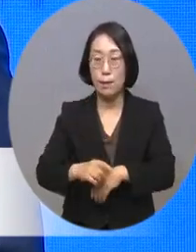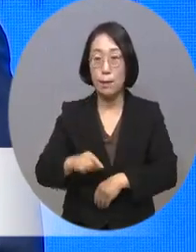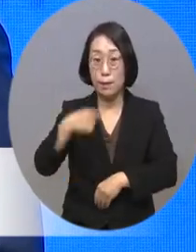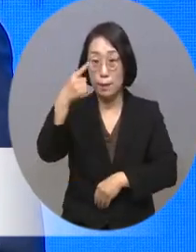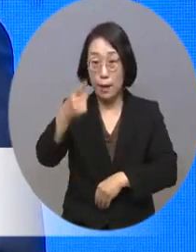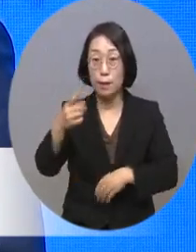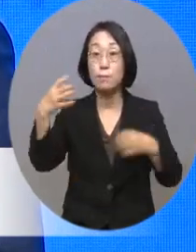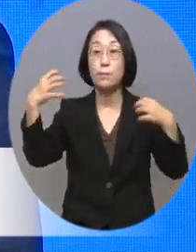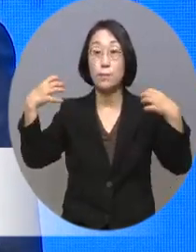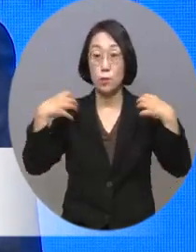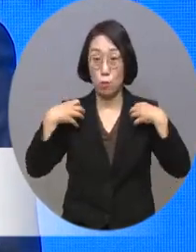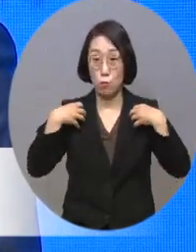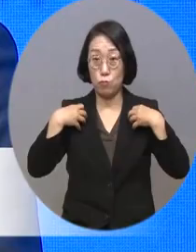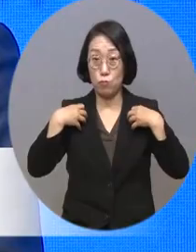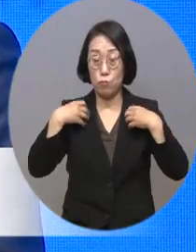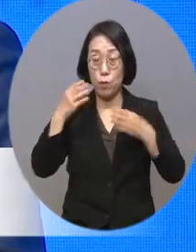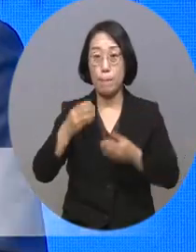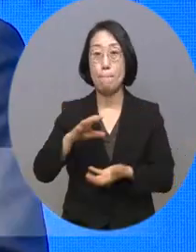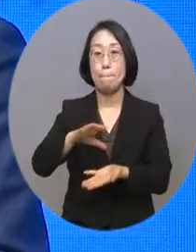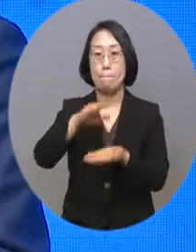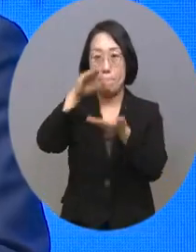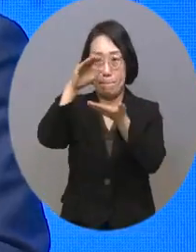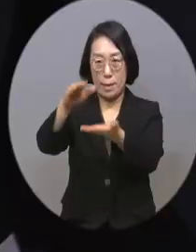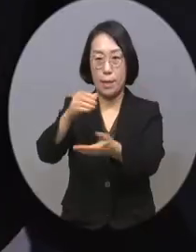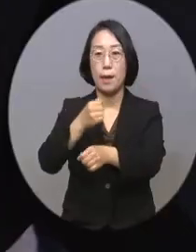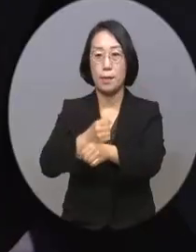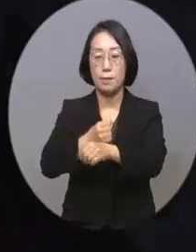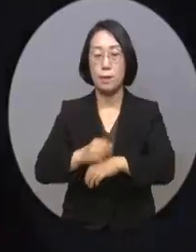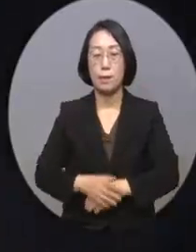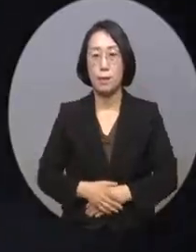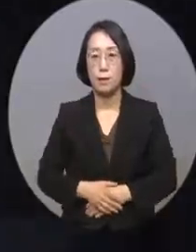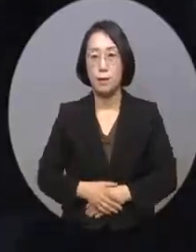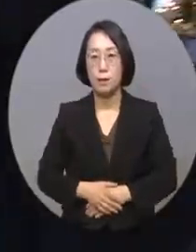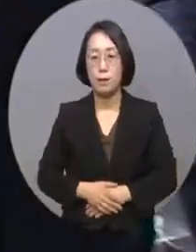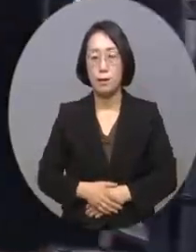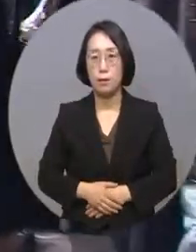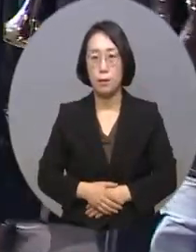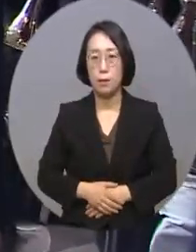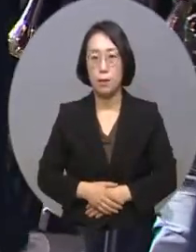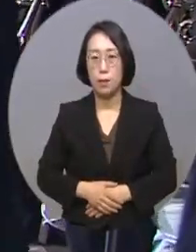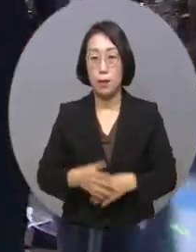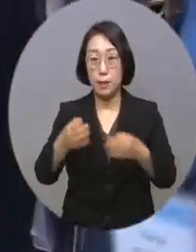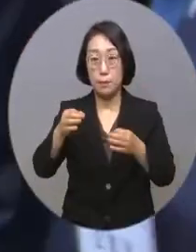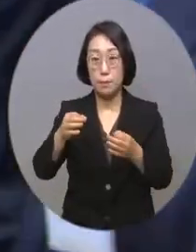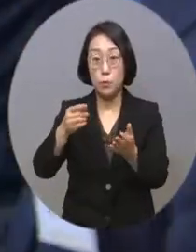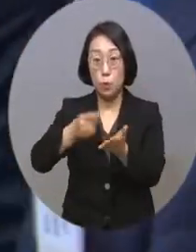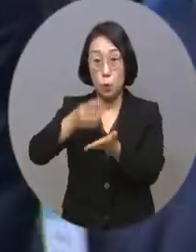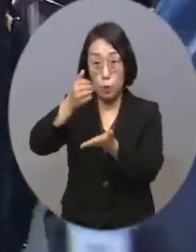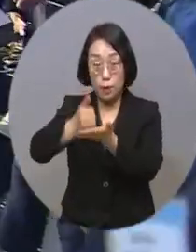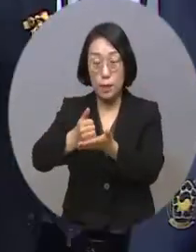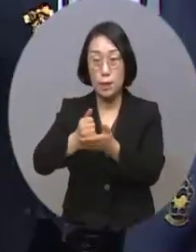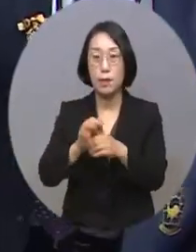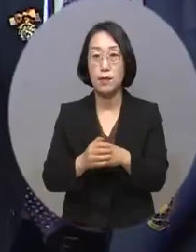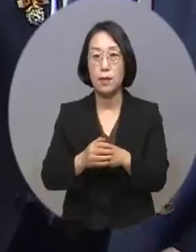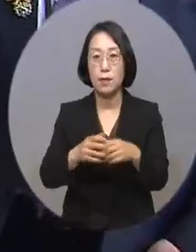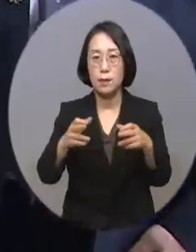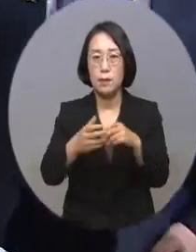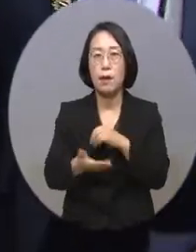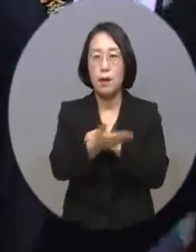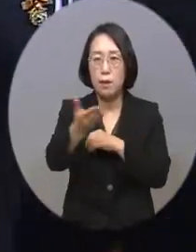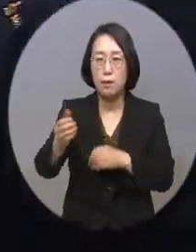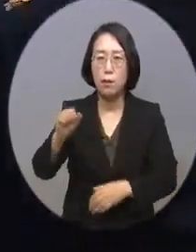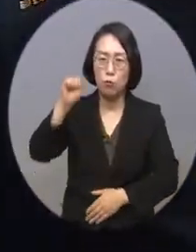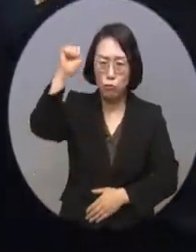정책 과제들을 인계하도록 그렇게 하겠습니다. 한편 김 총리는 장애계의 투쟁을 언급하며